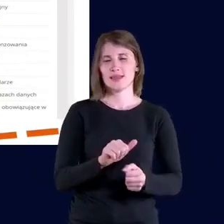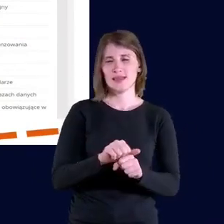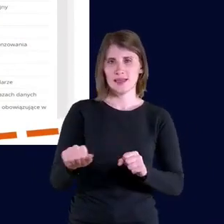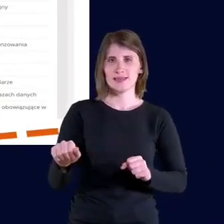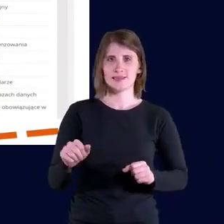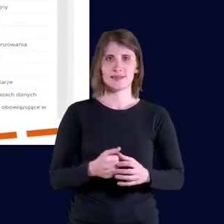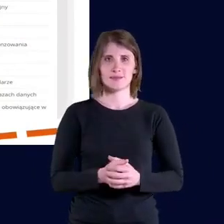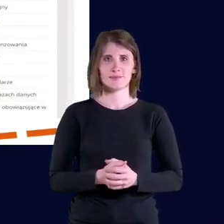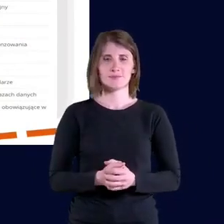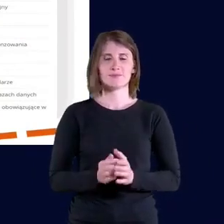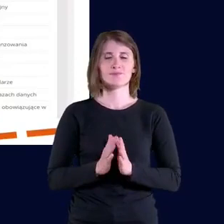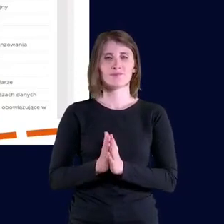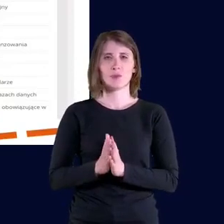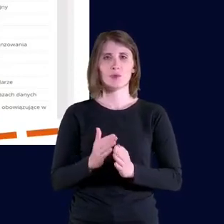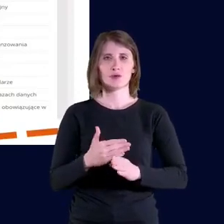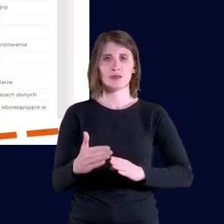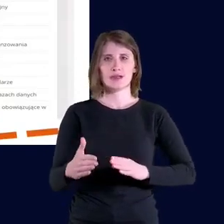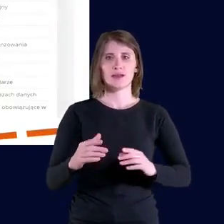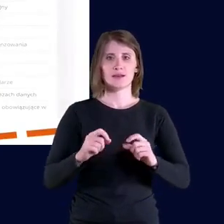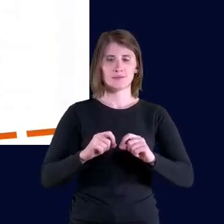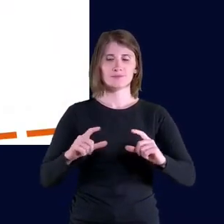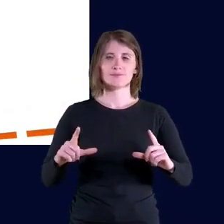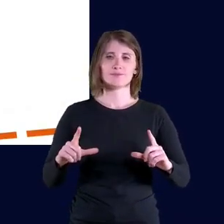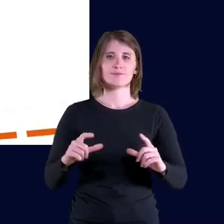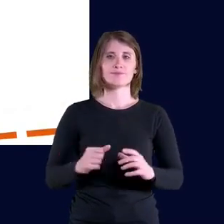Poproszę kolejny slajd